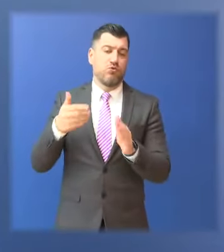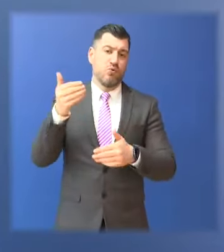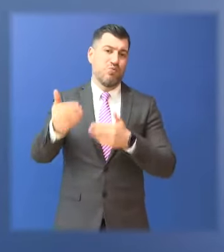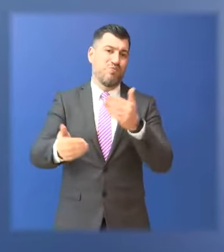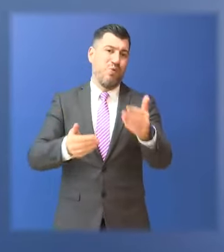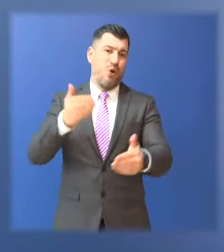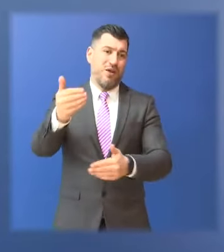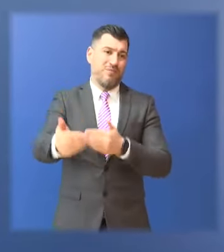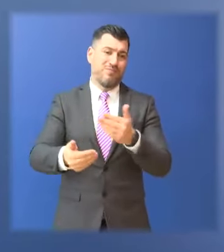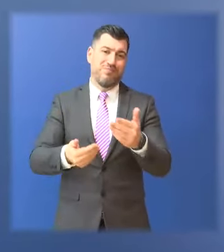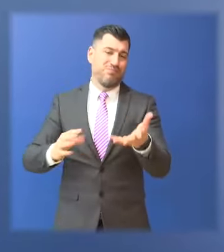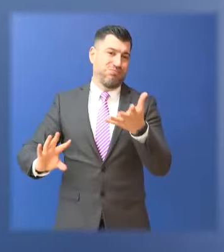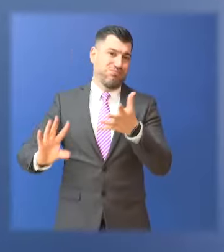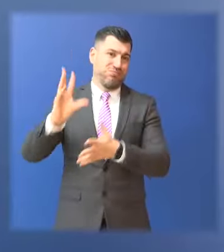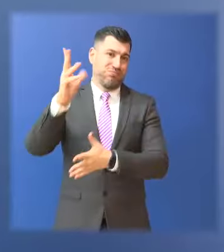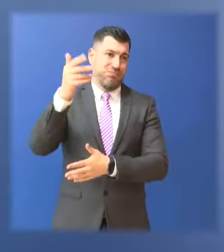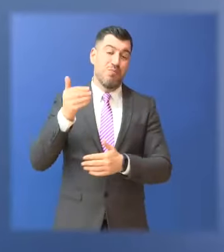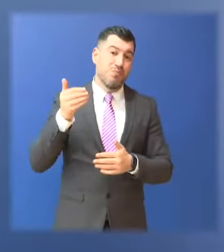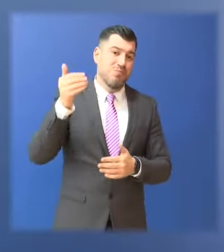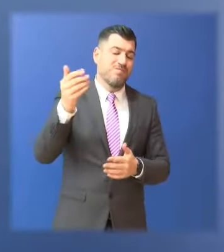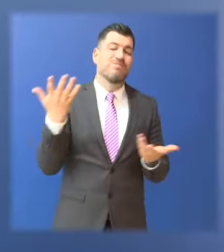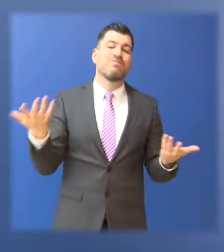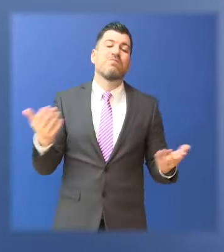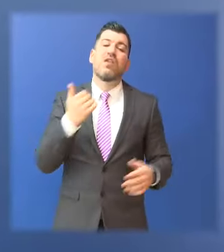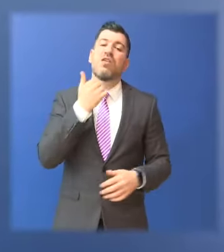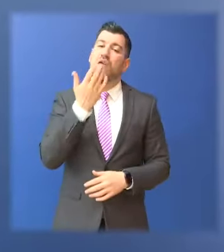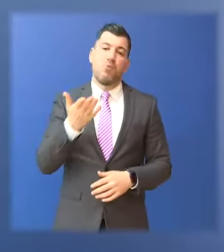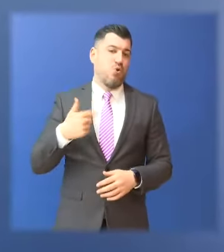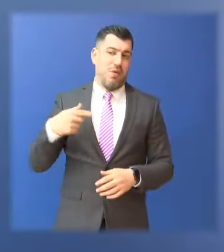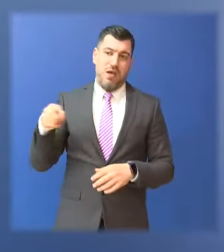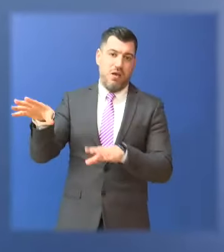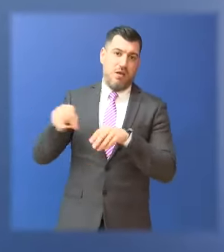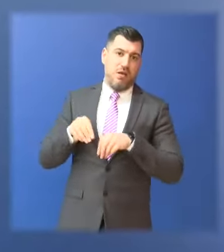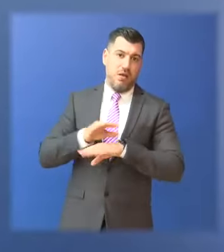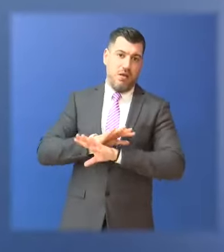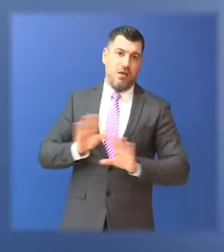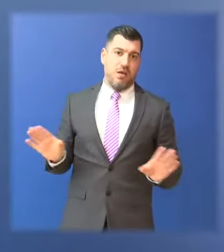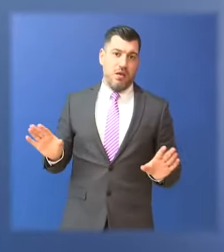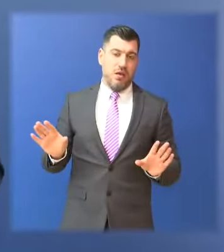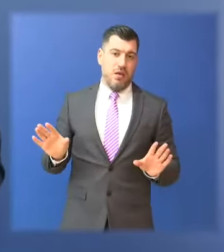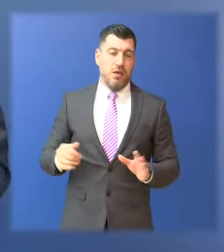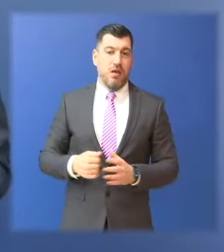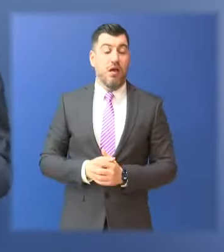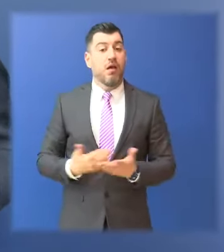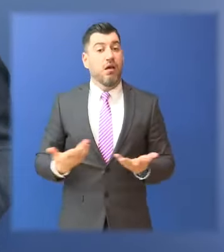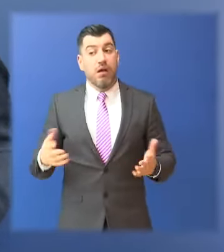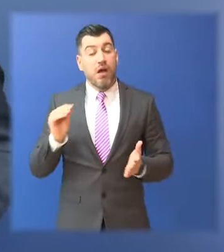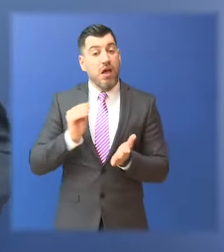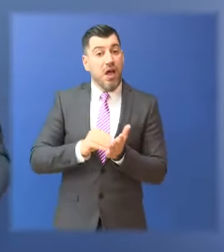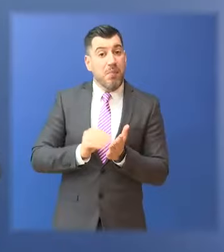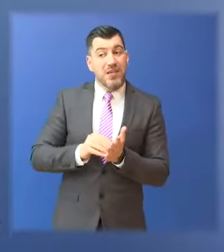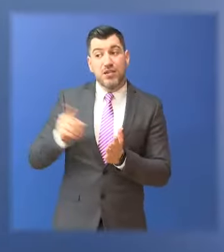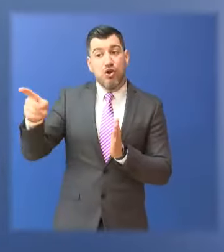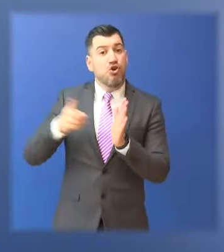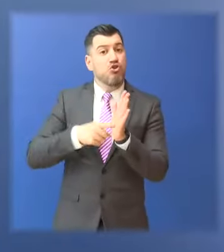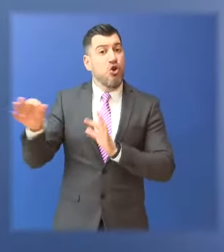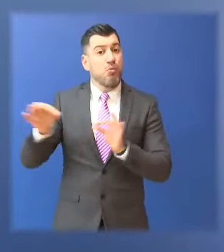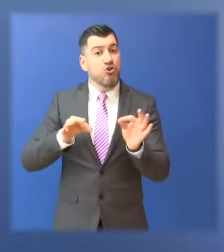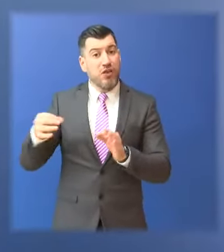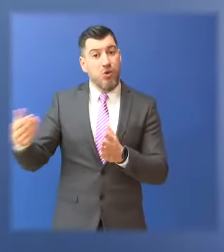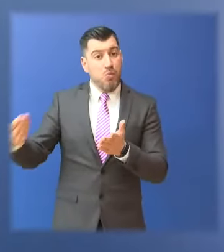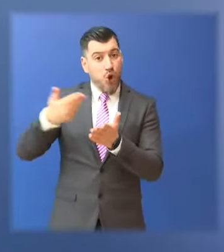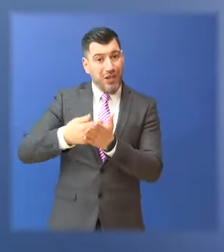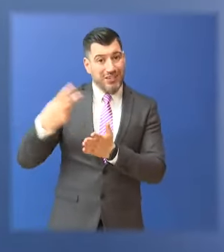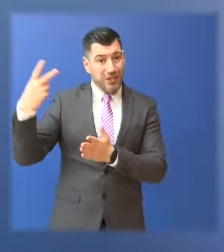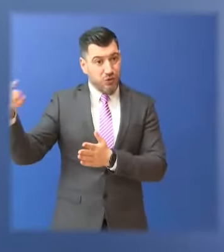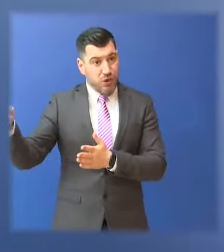τα παραπάνω βήματα. Είναι απορία άξιον, γιατί δεν το νομοθέτησε, γιατί δεν το έφερε στη Βουλή όταν ήταν στην κυβέρνηση 4,5 χρόνια,